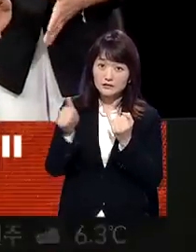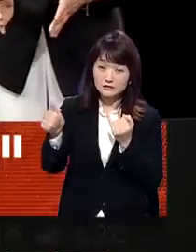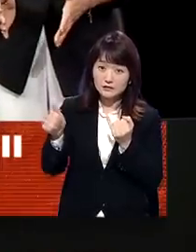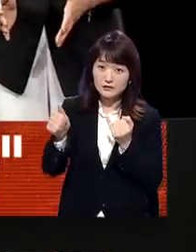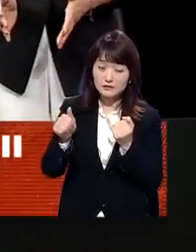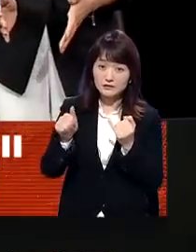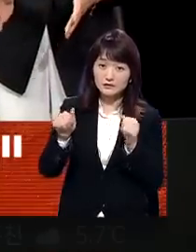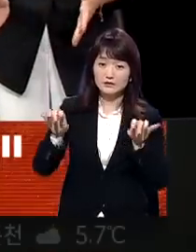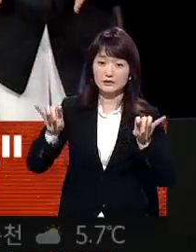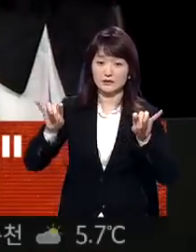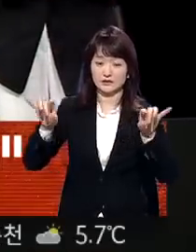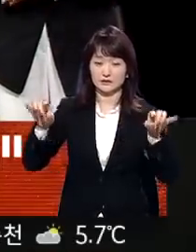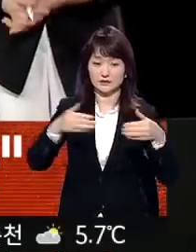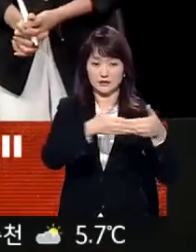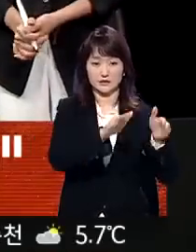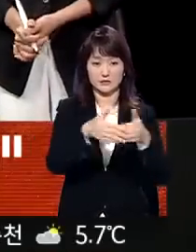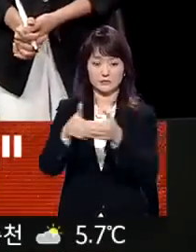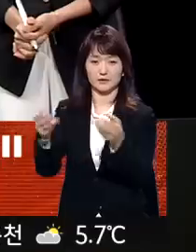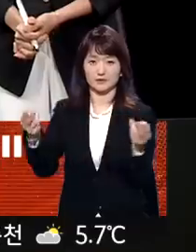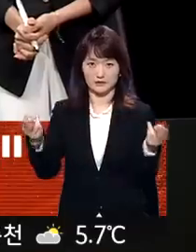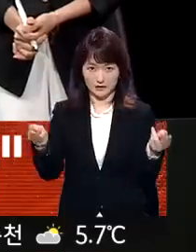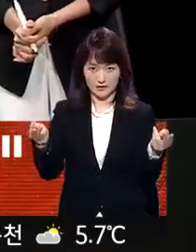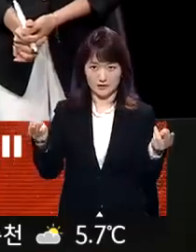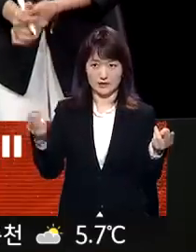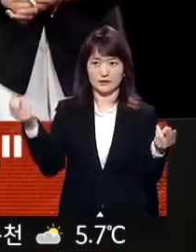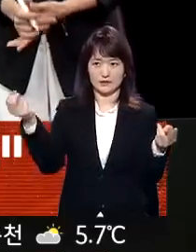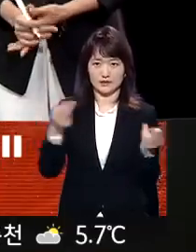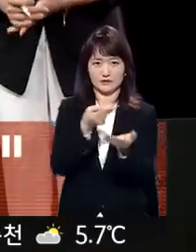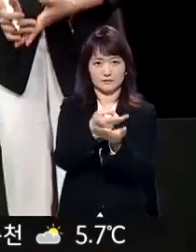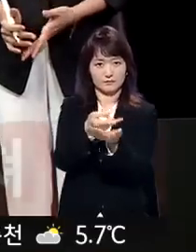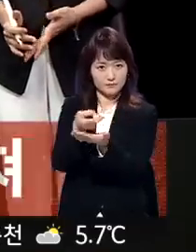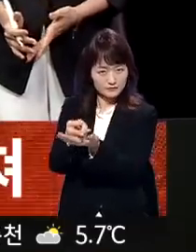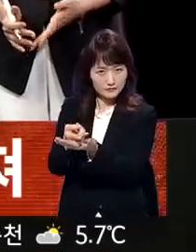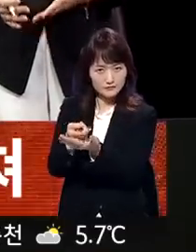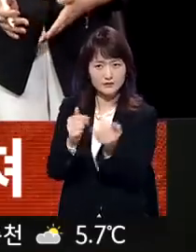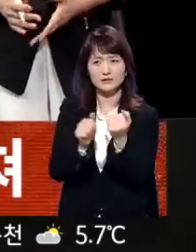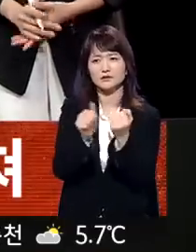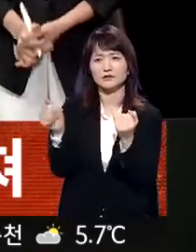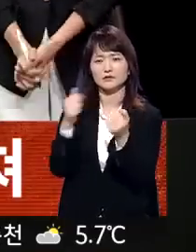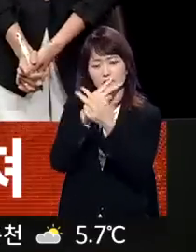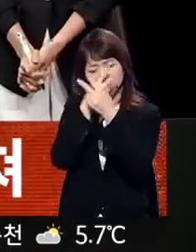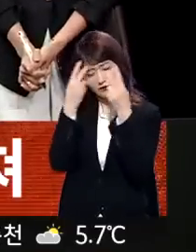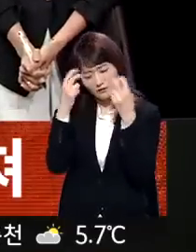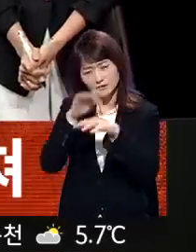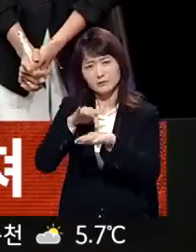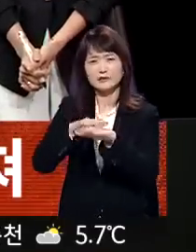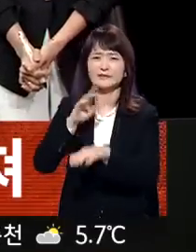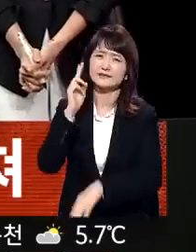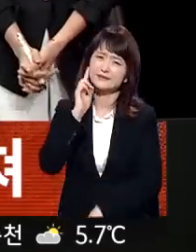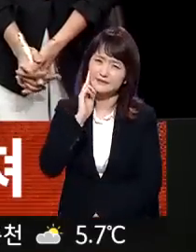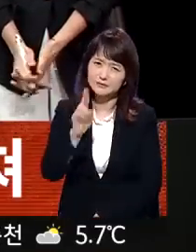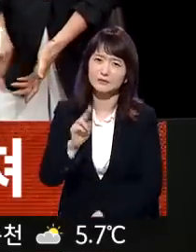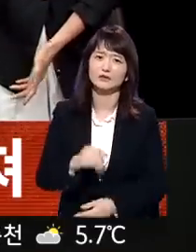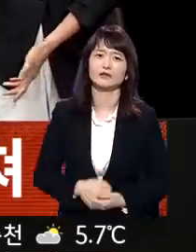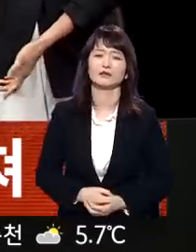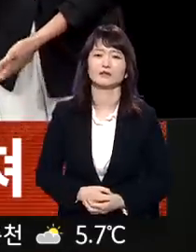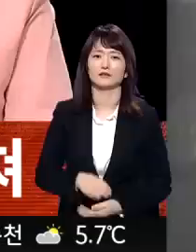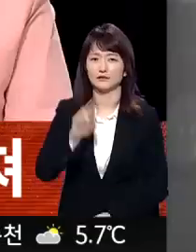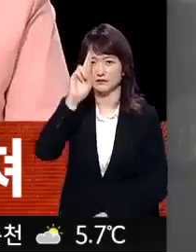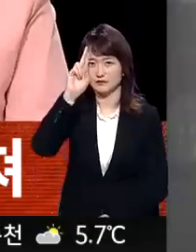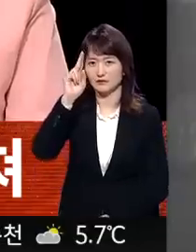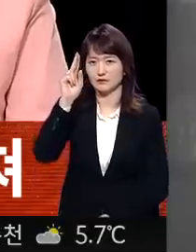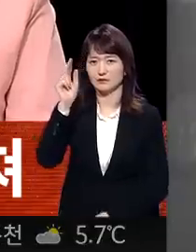쭉 각방을 쓰다가 다시 한 침대에서 자게 됐는데 이 남편의 잠버릇이 심해도 너무 심하다는 겁니다. 저